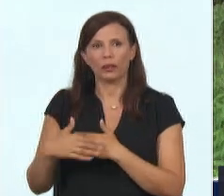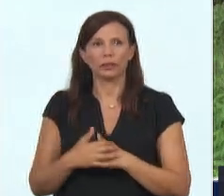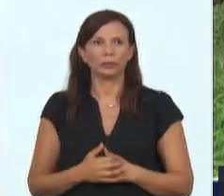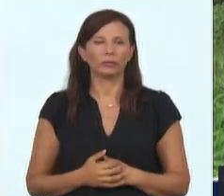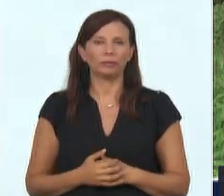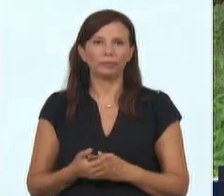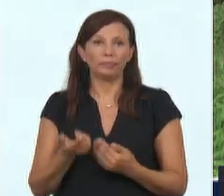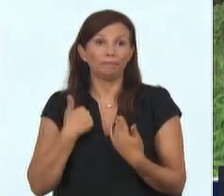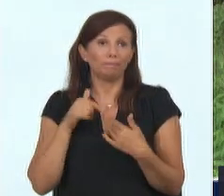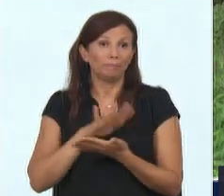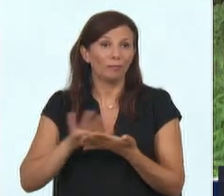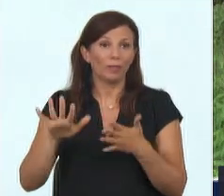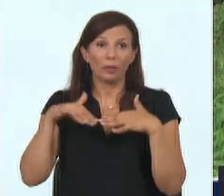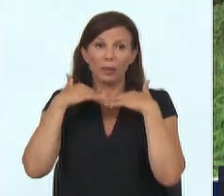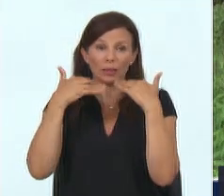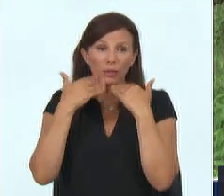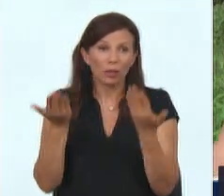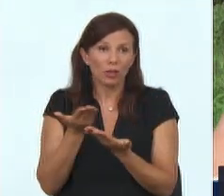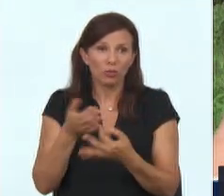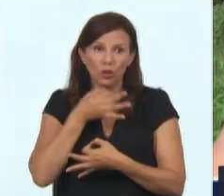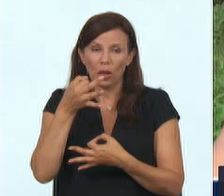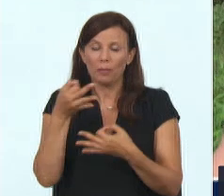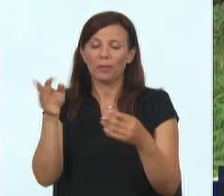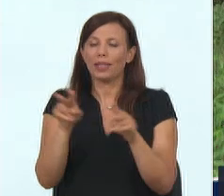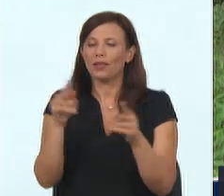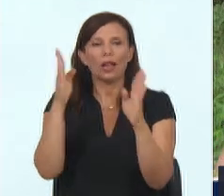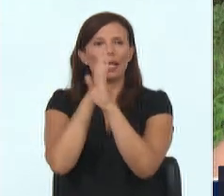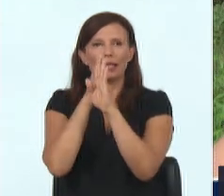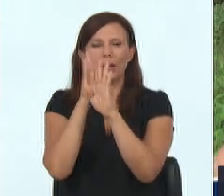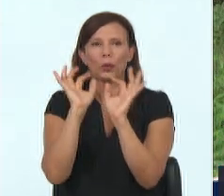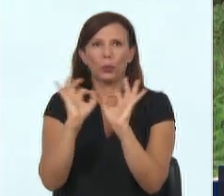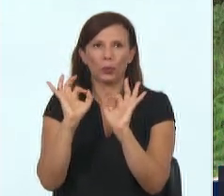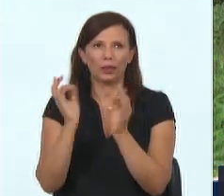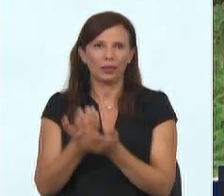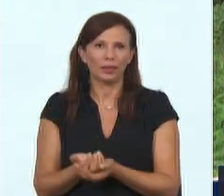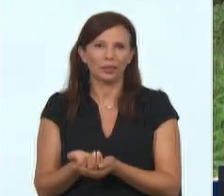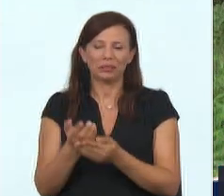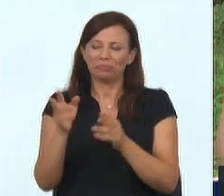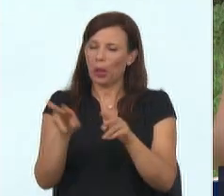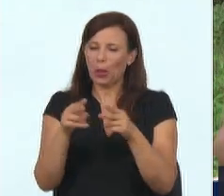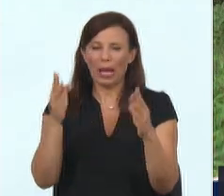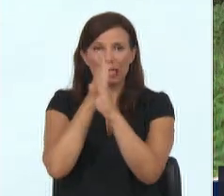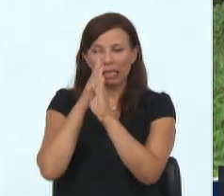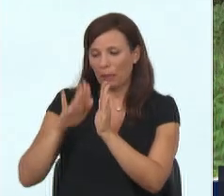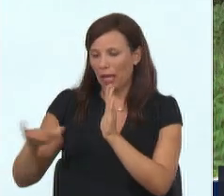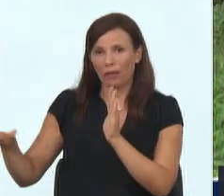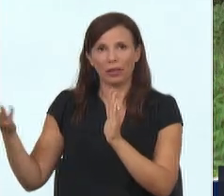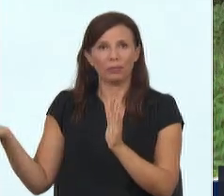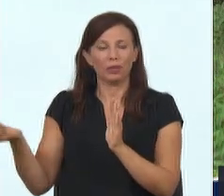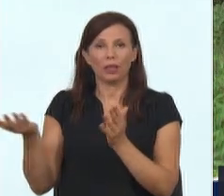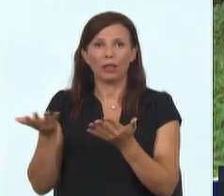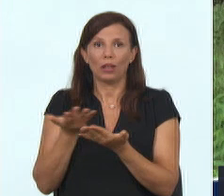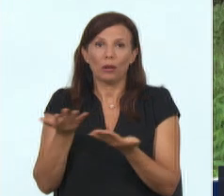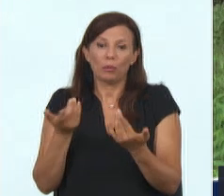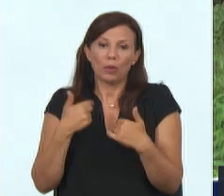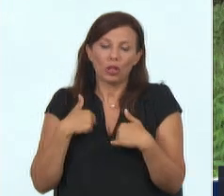אני פשוט מספרת להם כל מה שהם שואלים. אני לא יכולה להסתיר עוד כלום. אני לא יכולה להסתיר עוד כלום. מה שאני יכולה, אני עושה